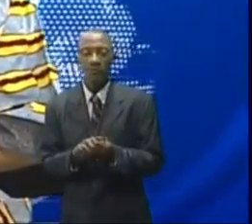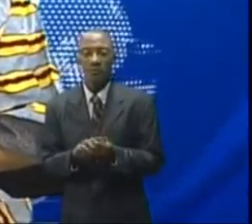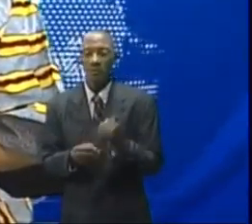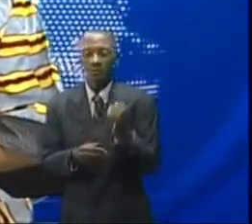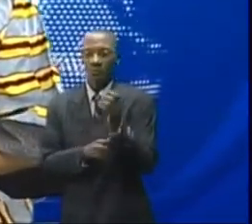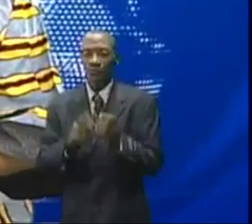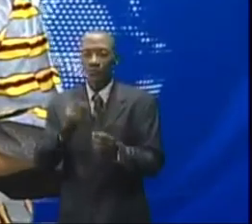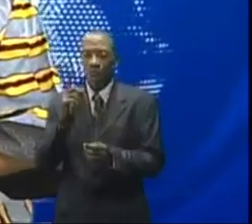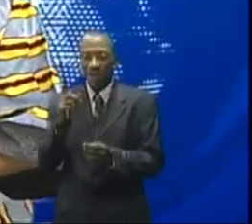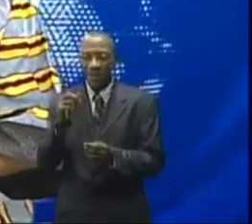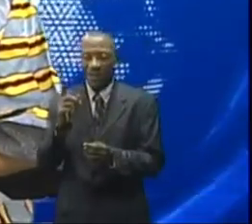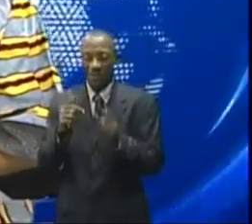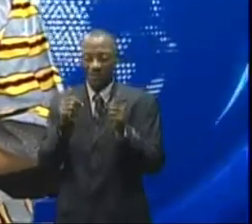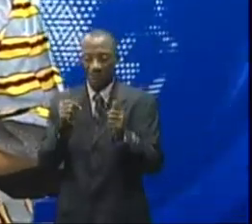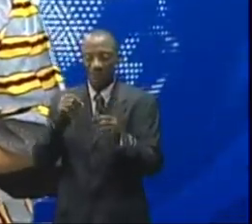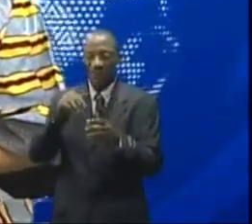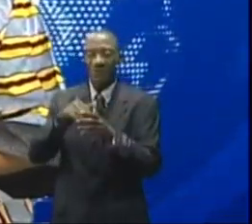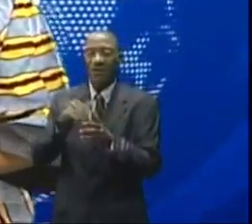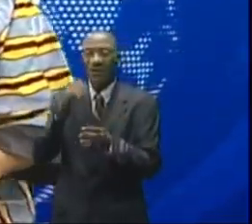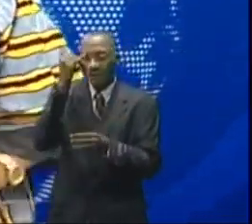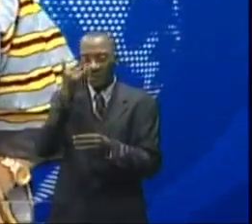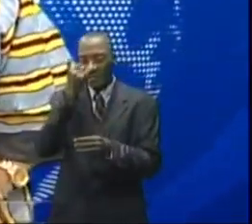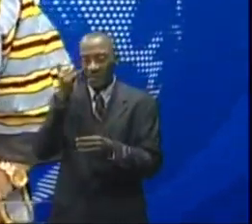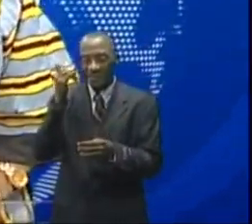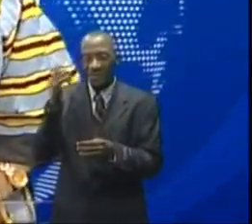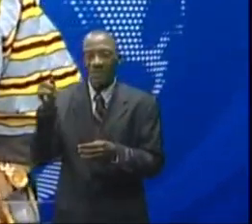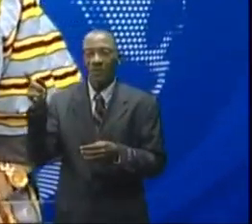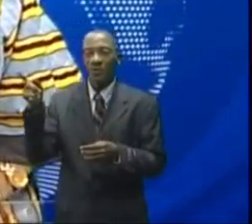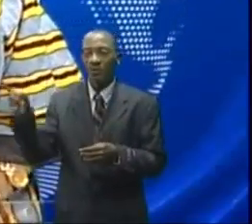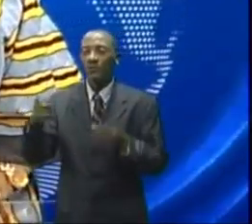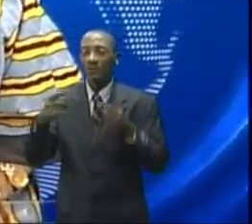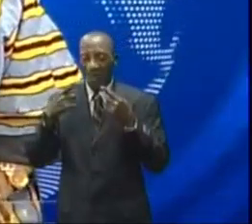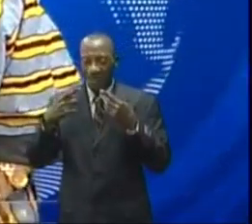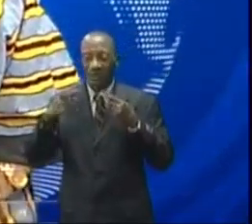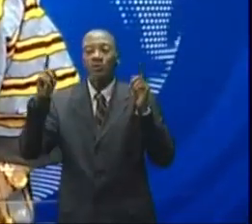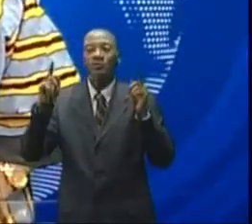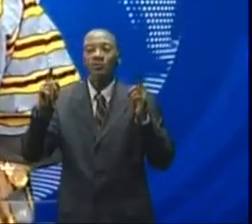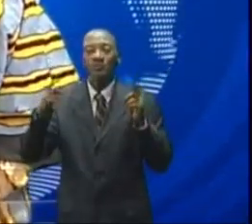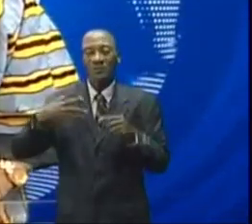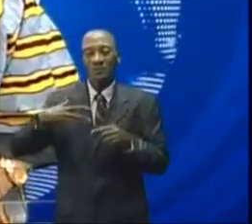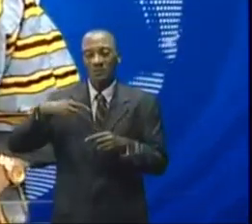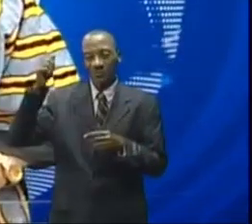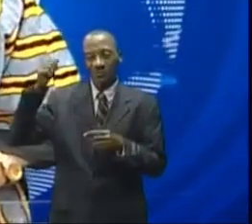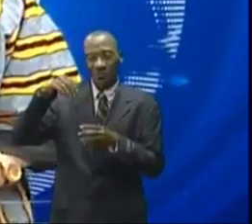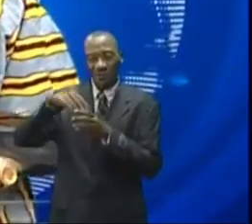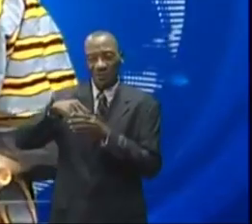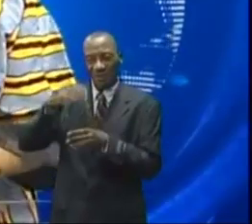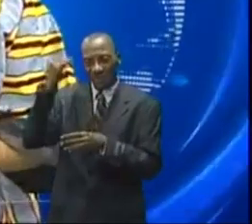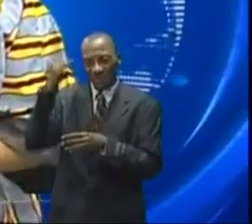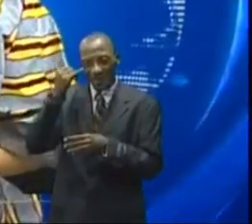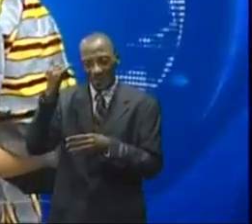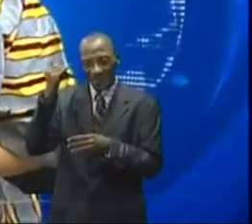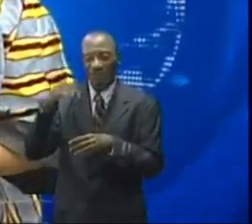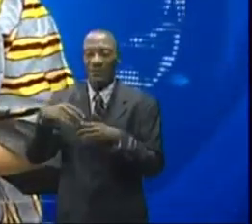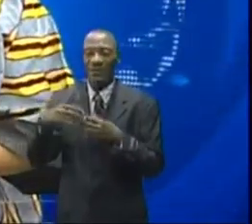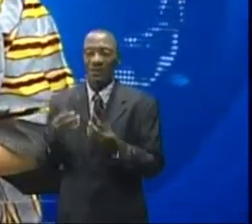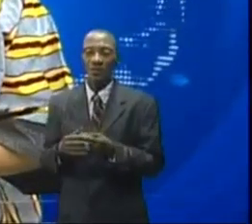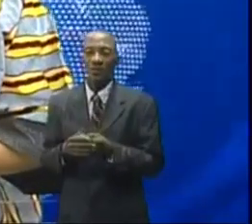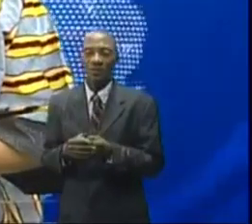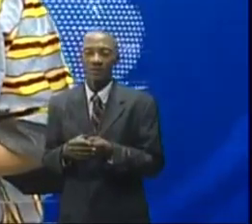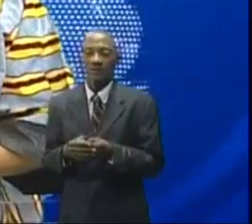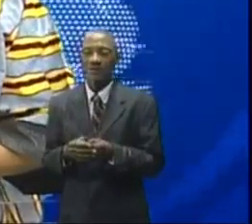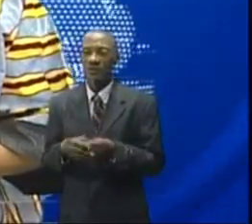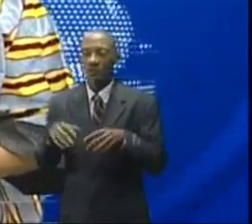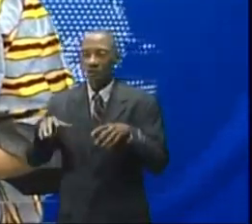le Napoli, club avec lequel il a gagné le championnat d'Italie, le franco-congolais Tanguy Ndombele